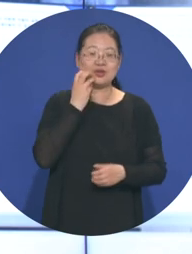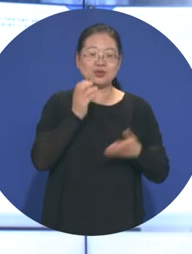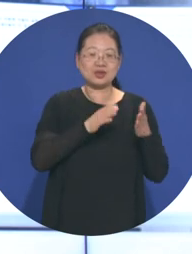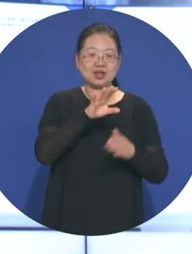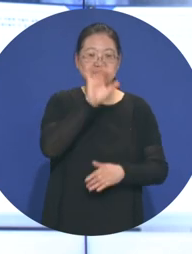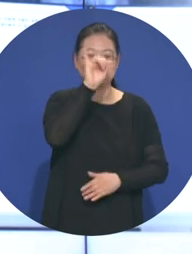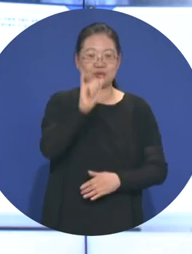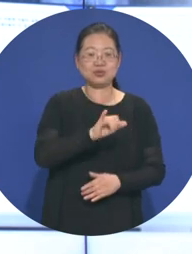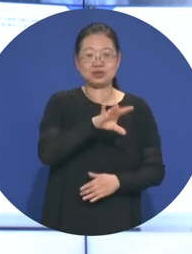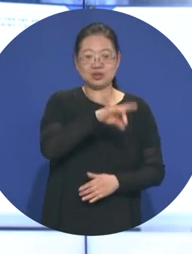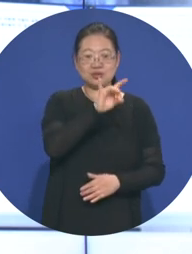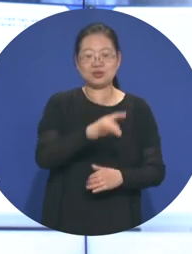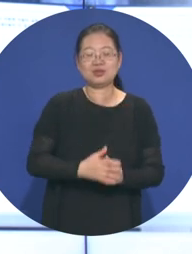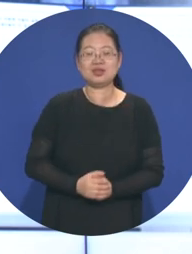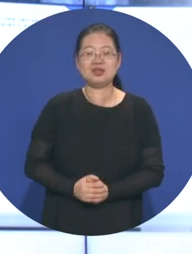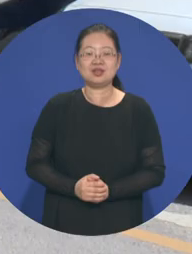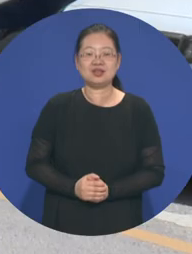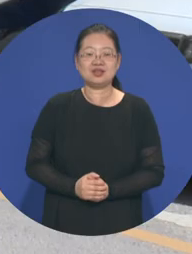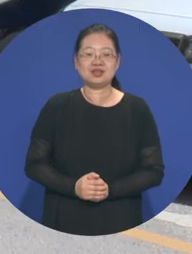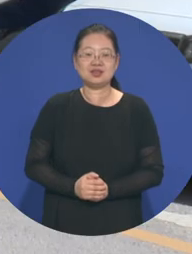최초입니다. 자세한 내용 보시죠.